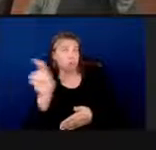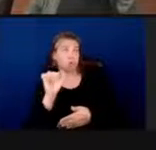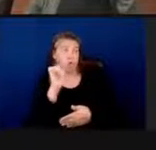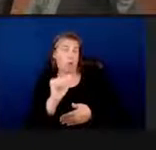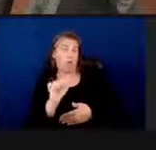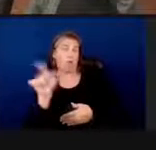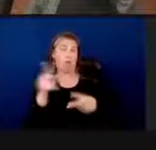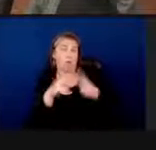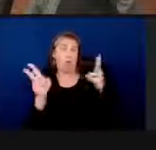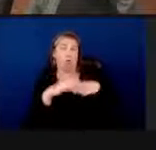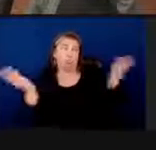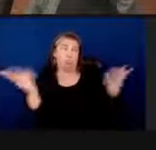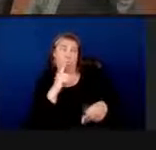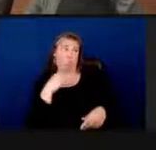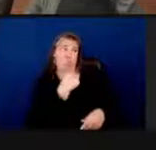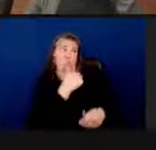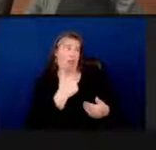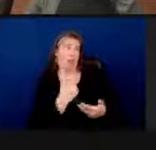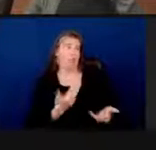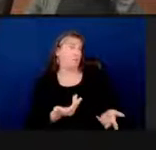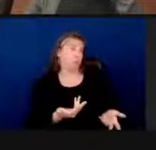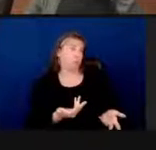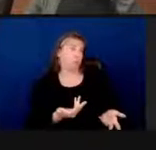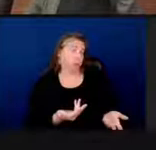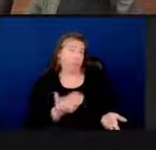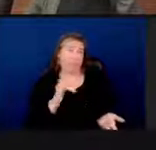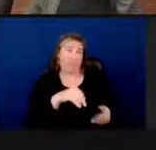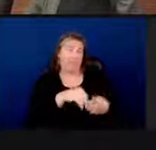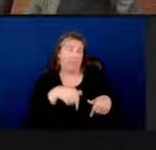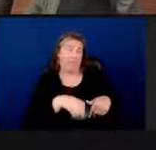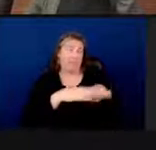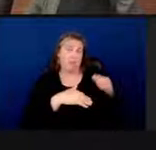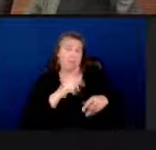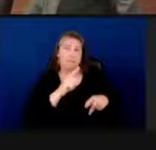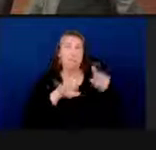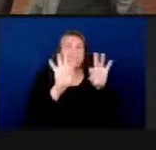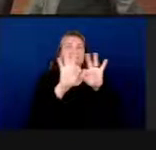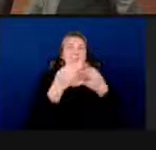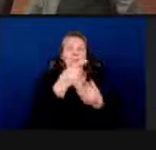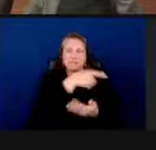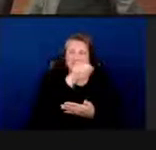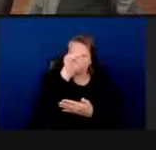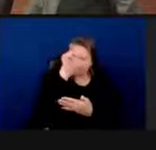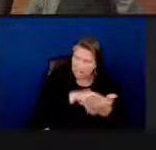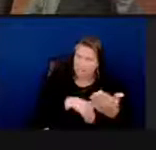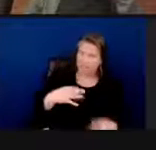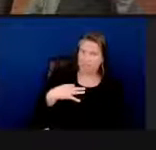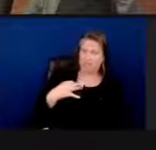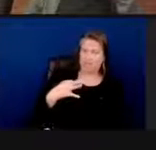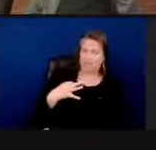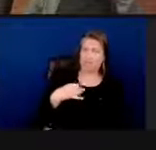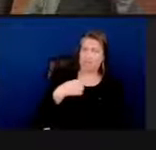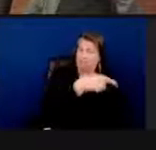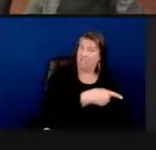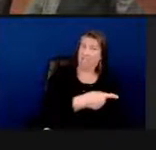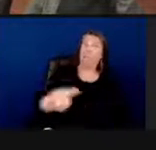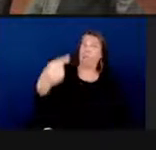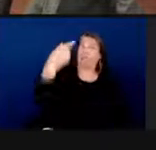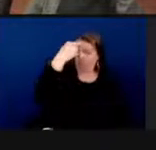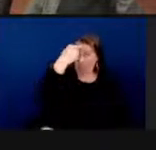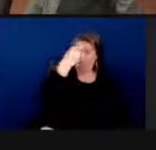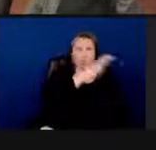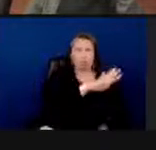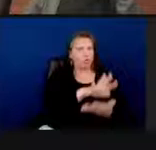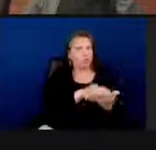المدارس أن هذا الأمر لا يريدون تطبيقه في مبانيهم لأنهم استشاروا الأهل ويعتقدون